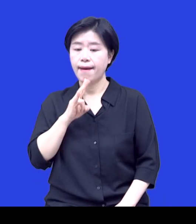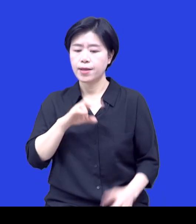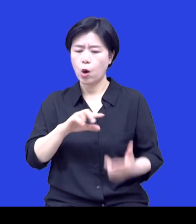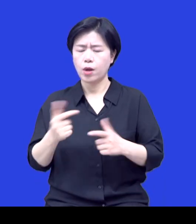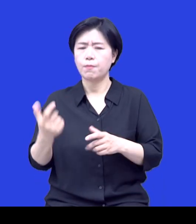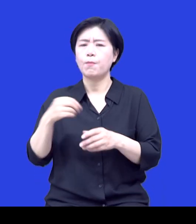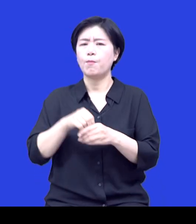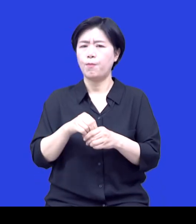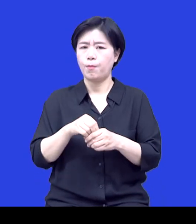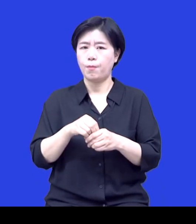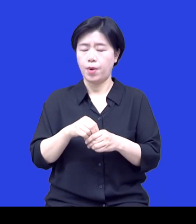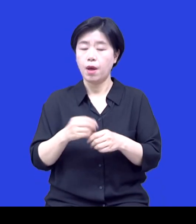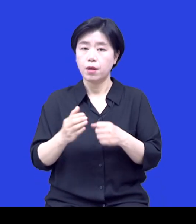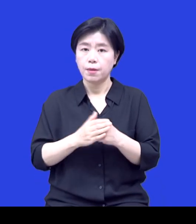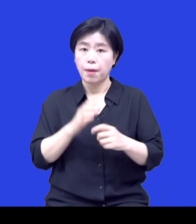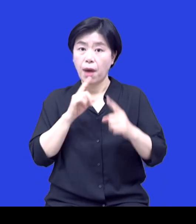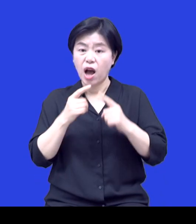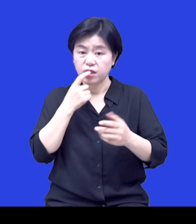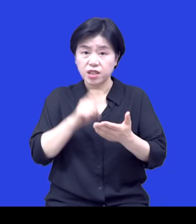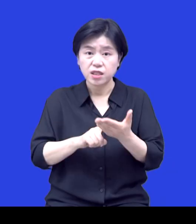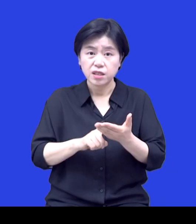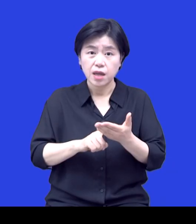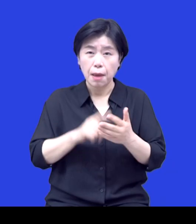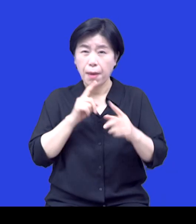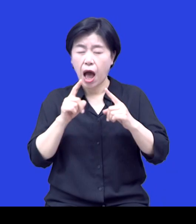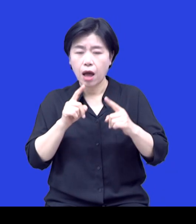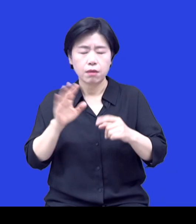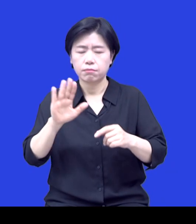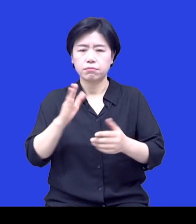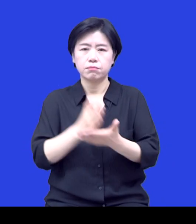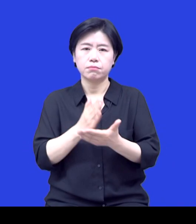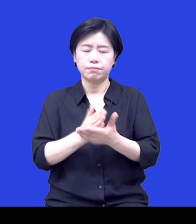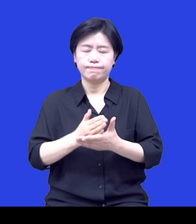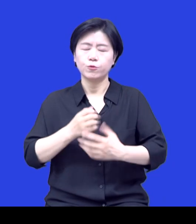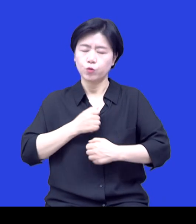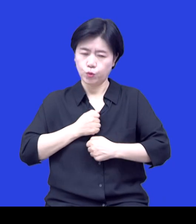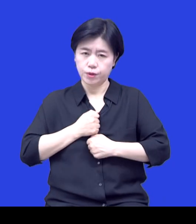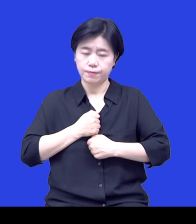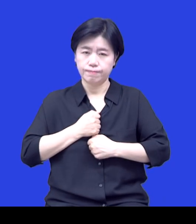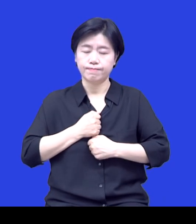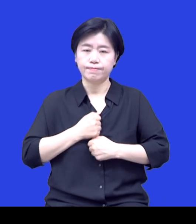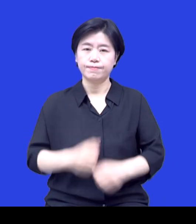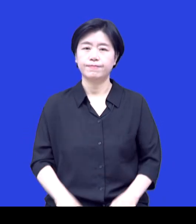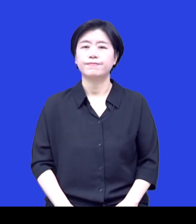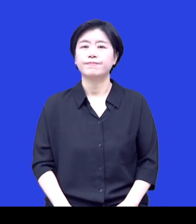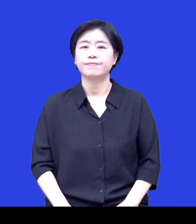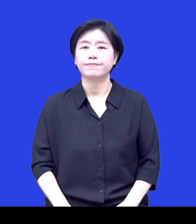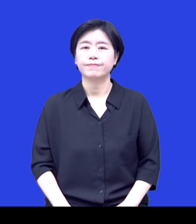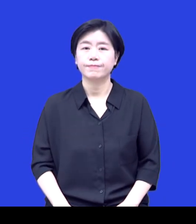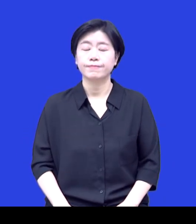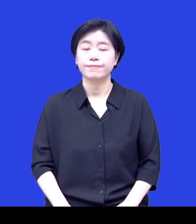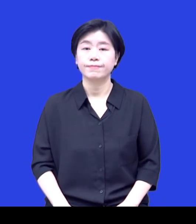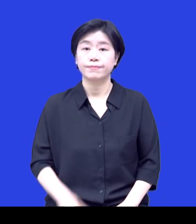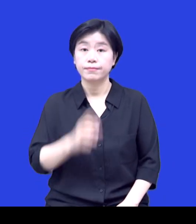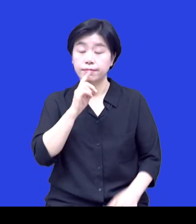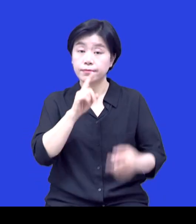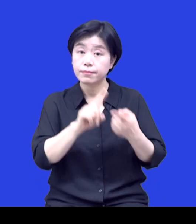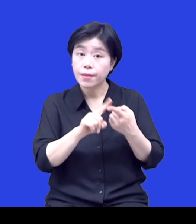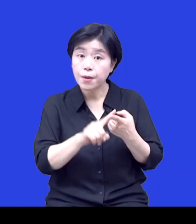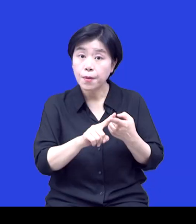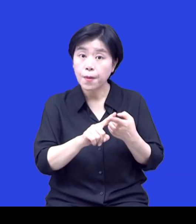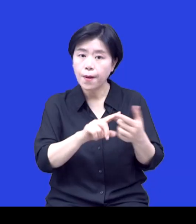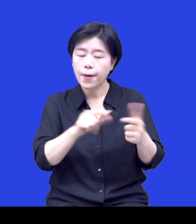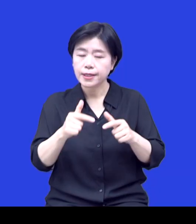정말 말조심 정말 해야 되고 그래서 늘 누군가를 축복해 주는 게 굉장히 중요한 것 같아요. 우리 목사님이 이제 이런 말하는 대로의 놀라운